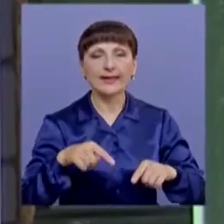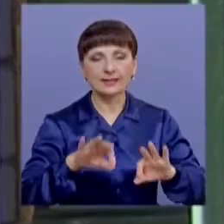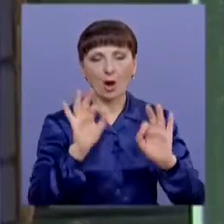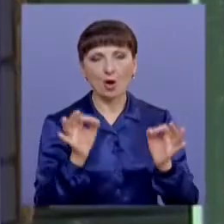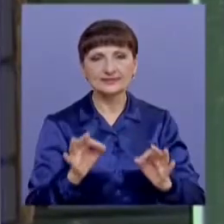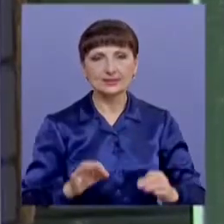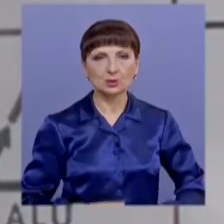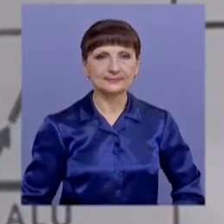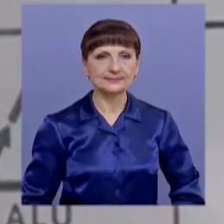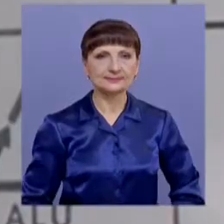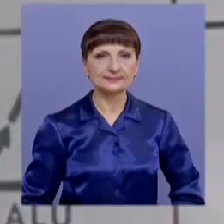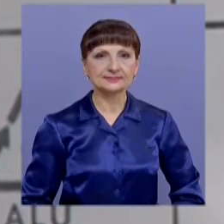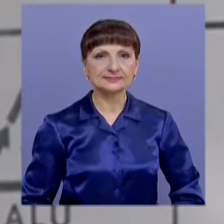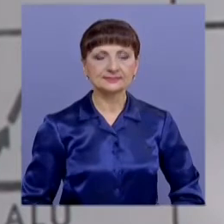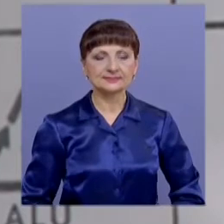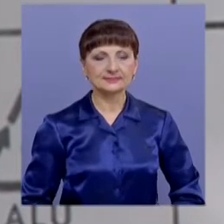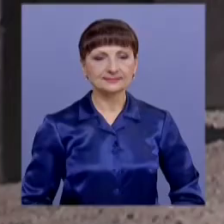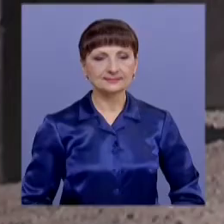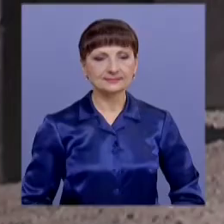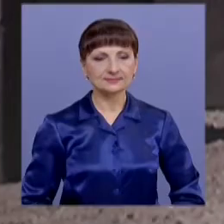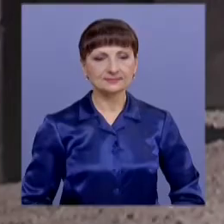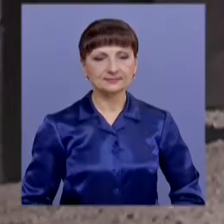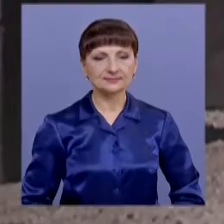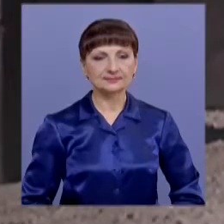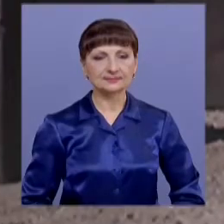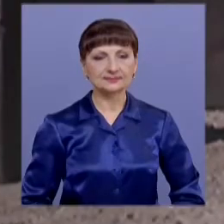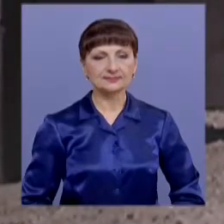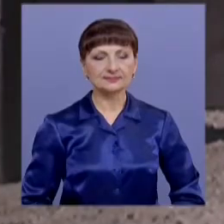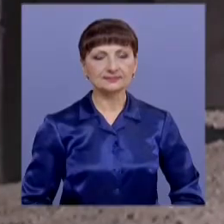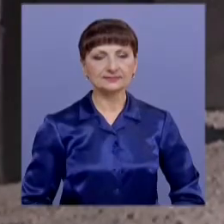осенью. Ильза Тахчурин, Айгерим Ердаулет-Казе, Мурат Тайжанов, телеканал Алматы.